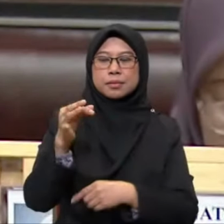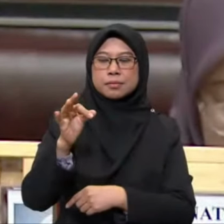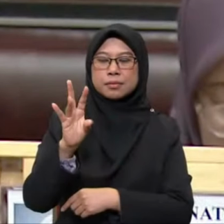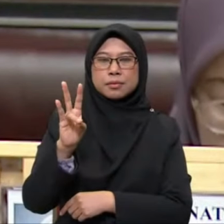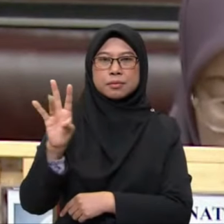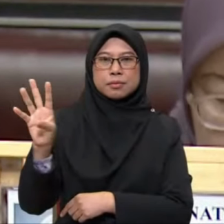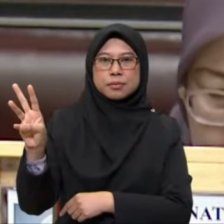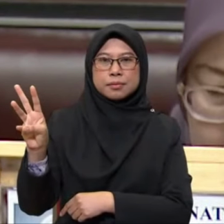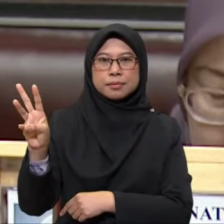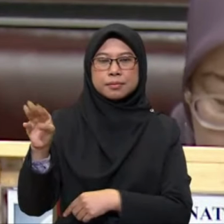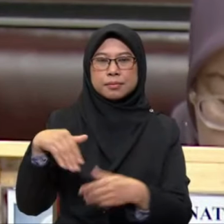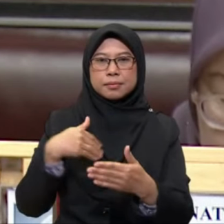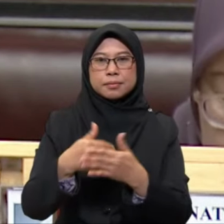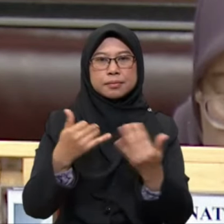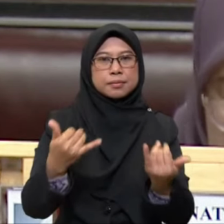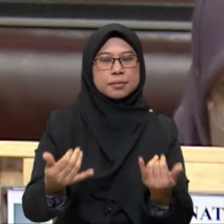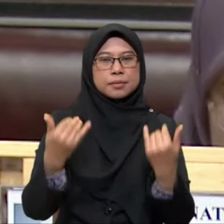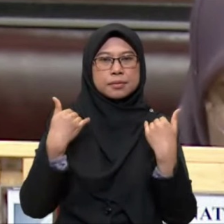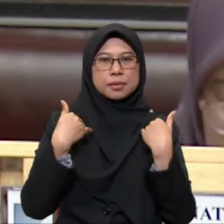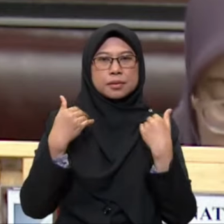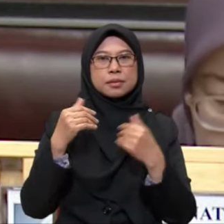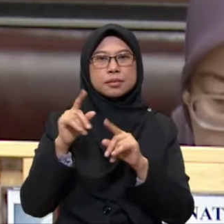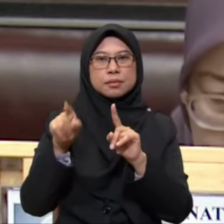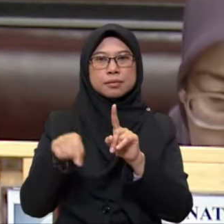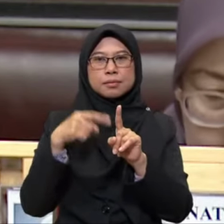1976. Sehingga kini terdapat